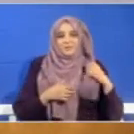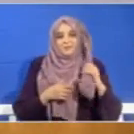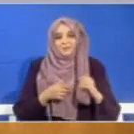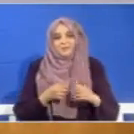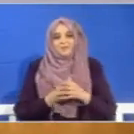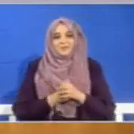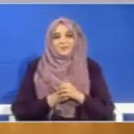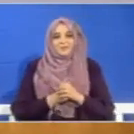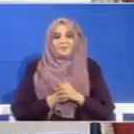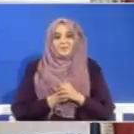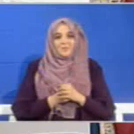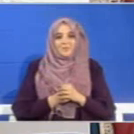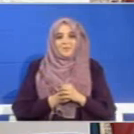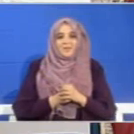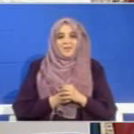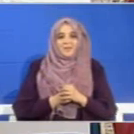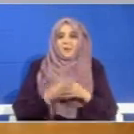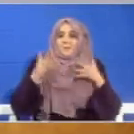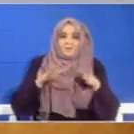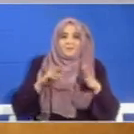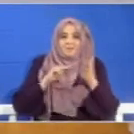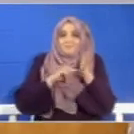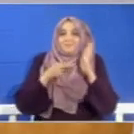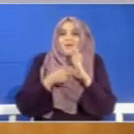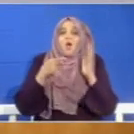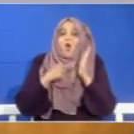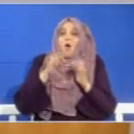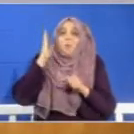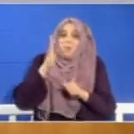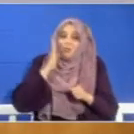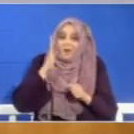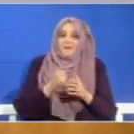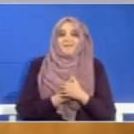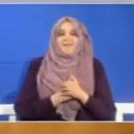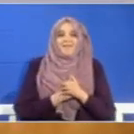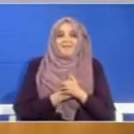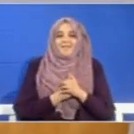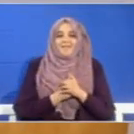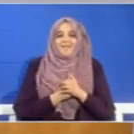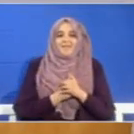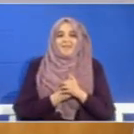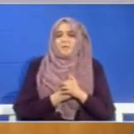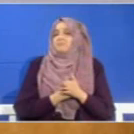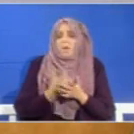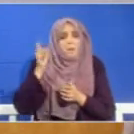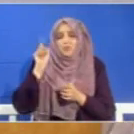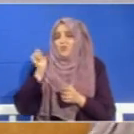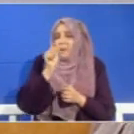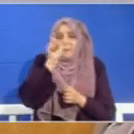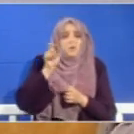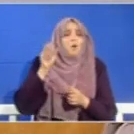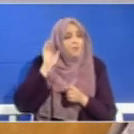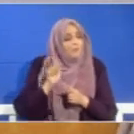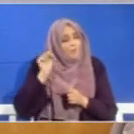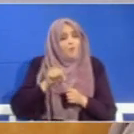مظاهر الأناقة عندما تحتاج إلى هذه الأمور إلى أناقة. والإنسان ينبغي أن يعتني